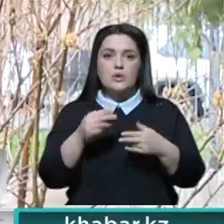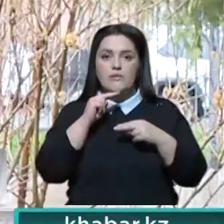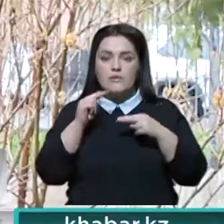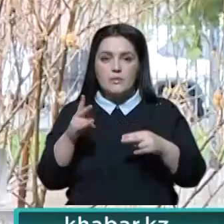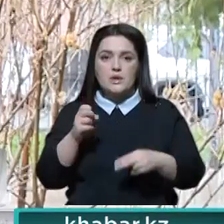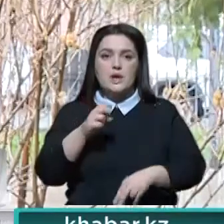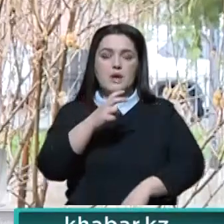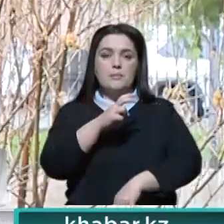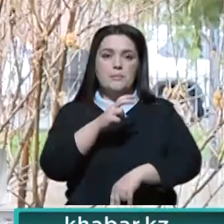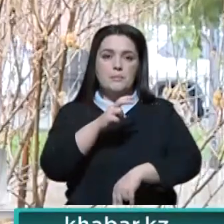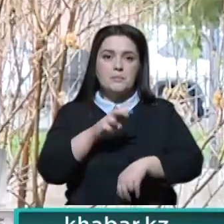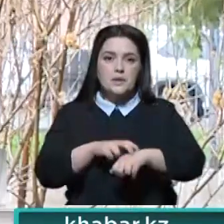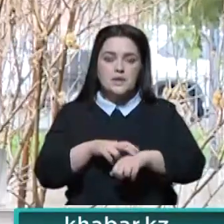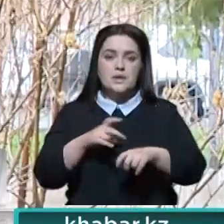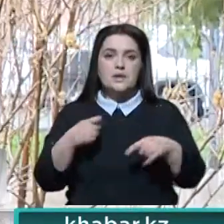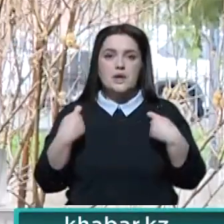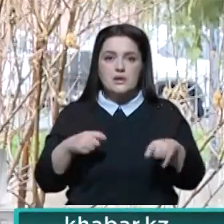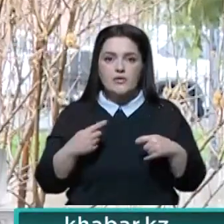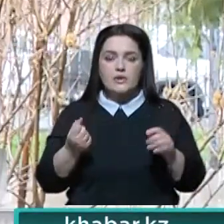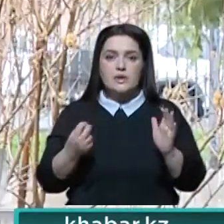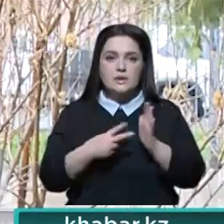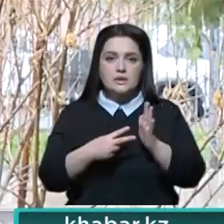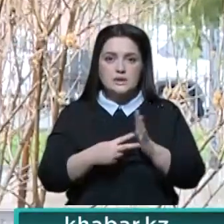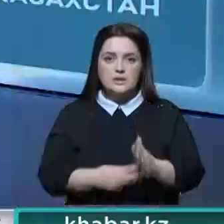медицину, на торговлю, на цены.